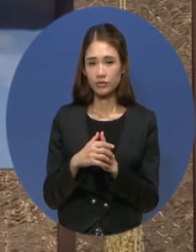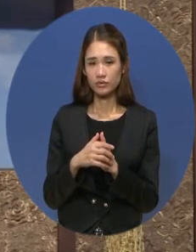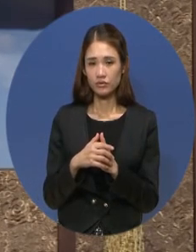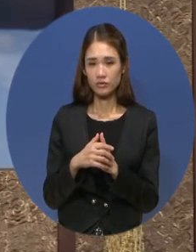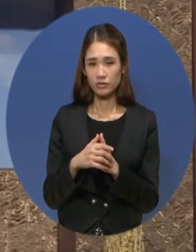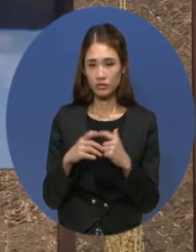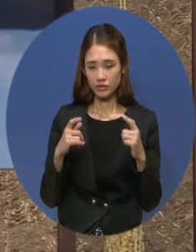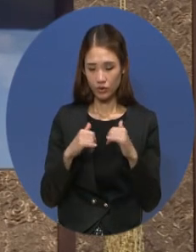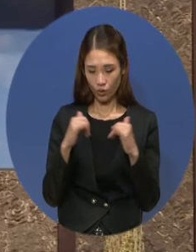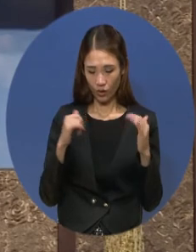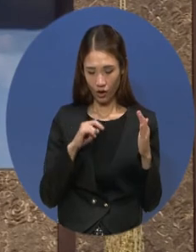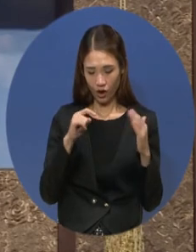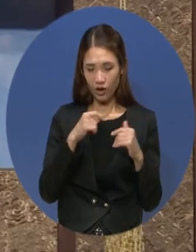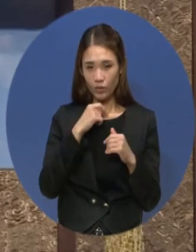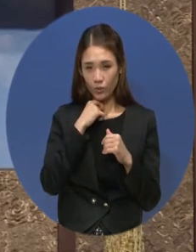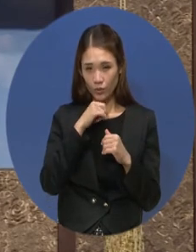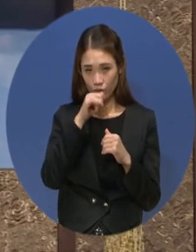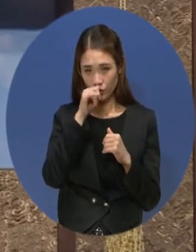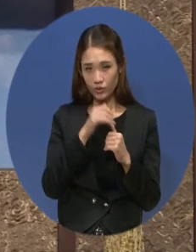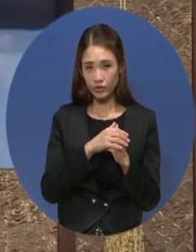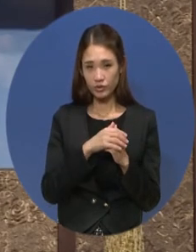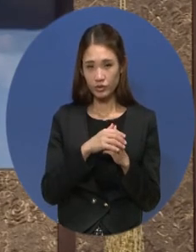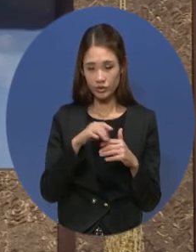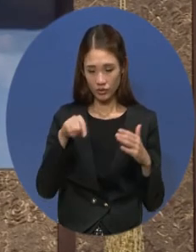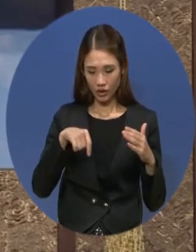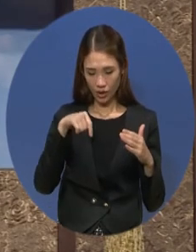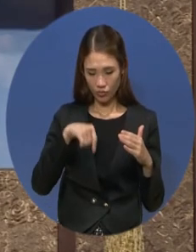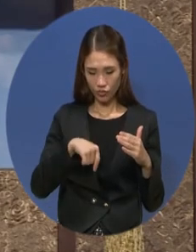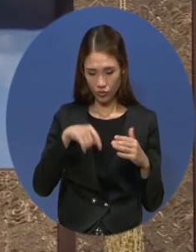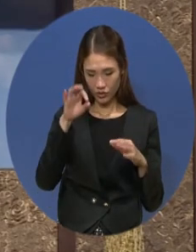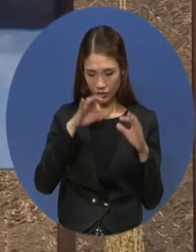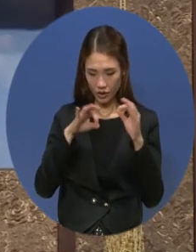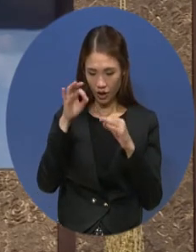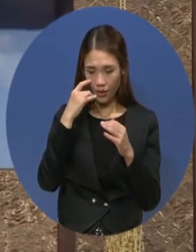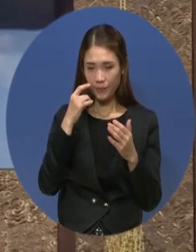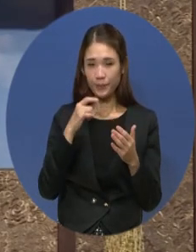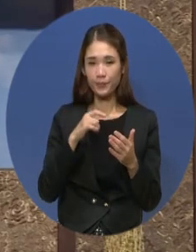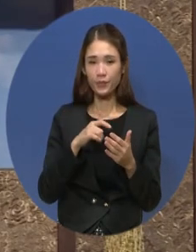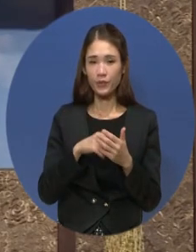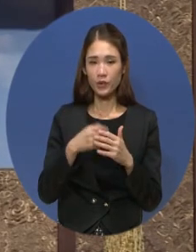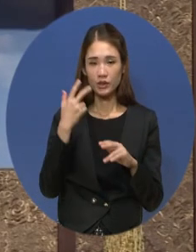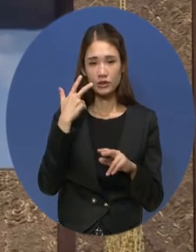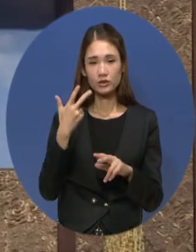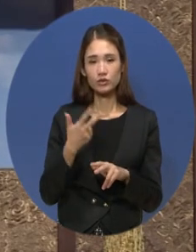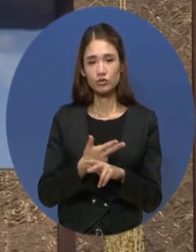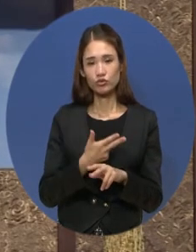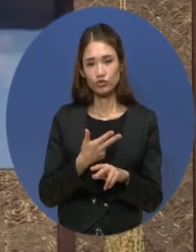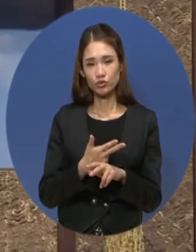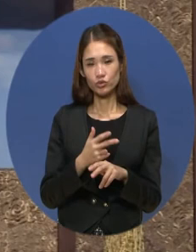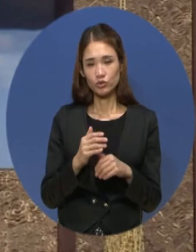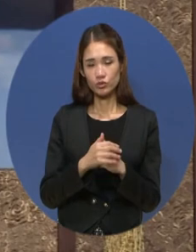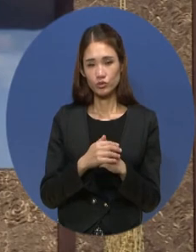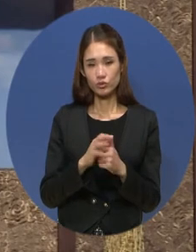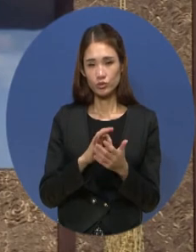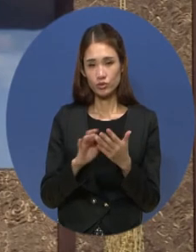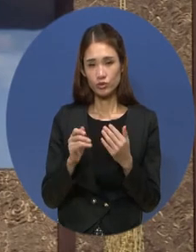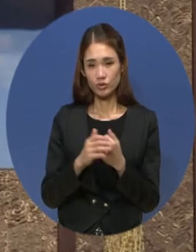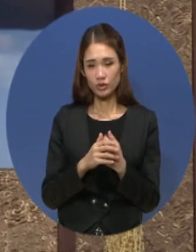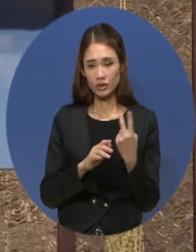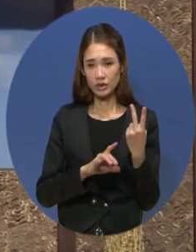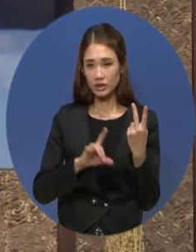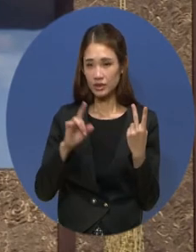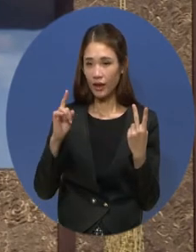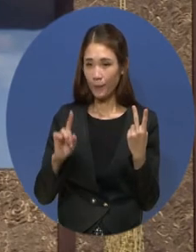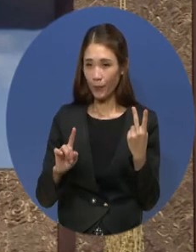뭐 지역사회로 나가는 것도 있었지만 은 내부에서 일단 찾았어요 그래서 일주일 동안 이게 이용인 분들이 격일로 오다